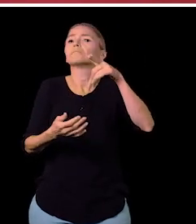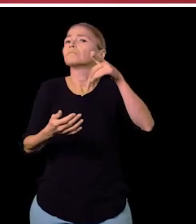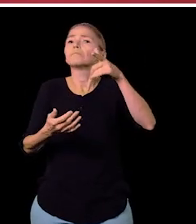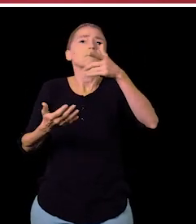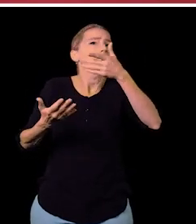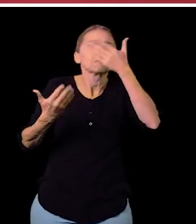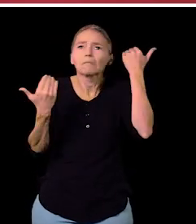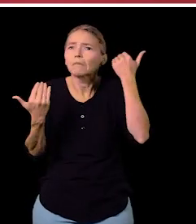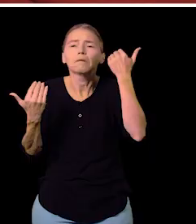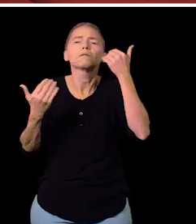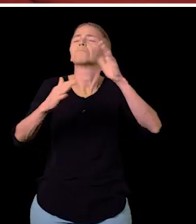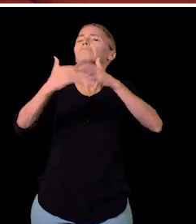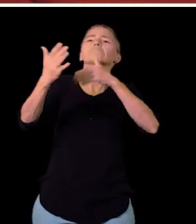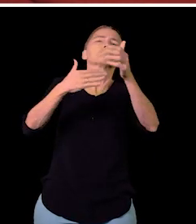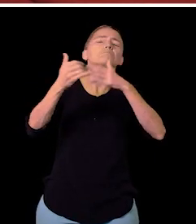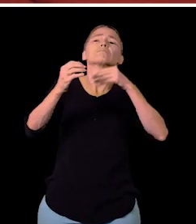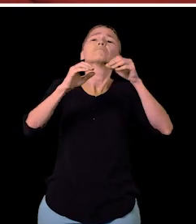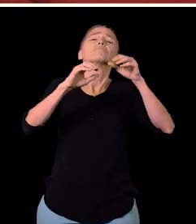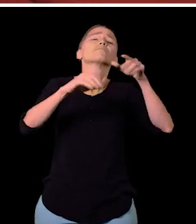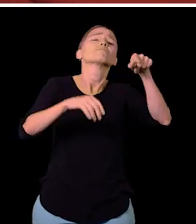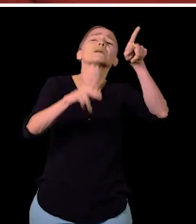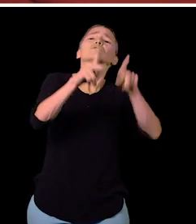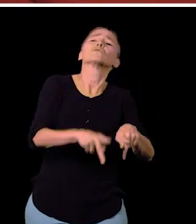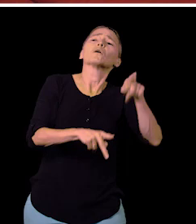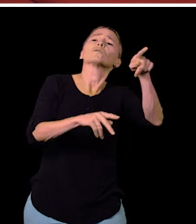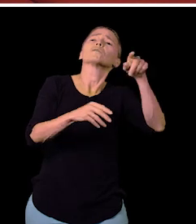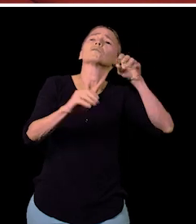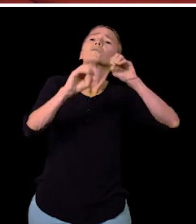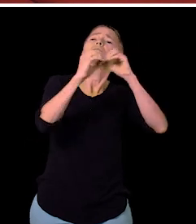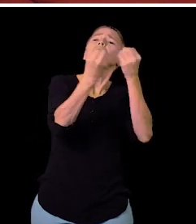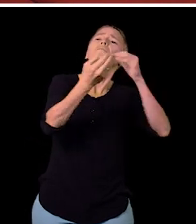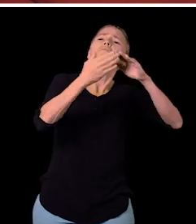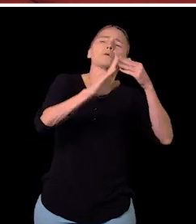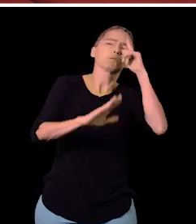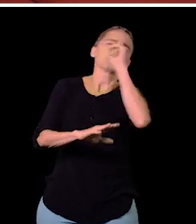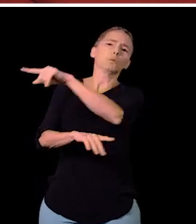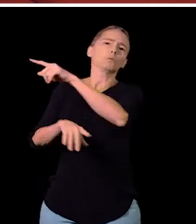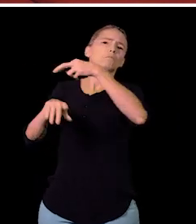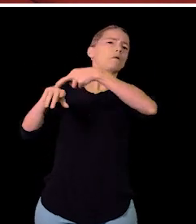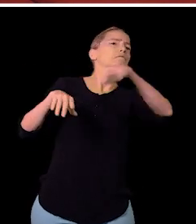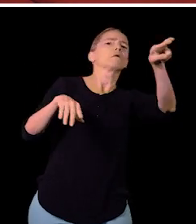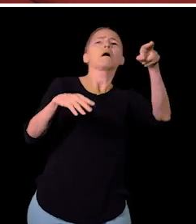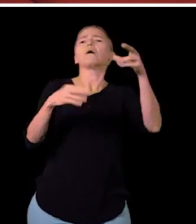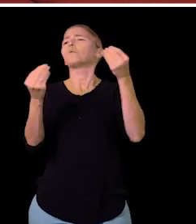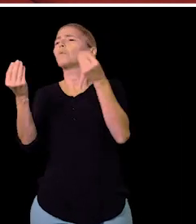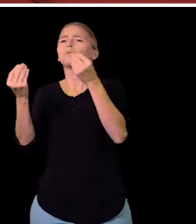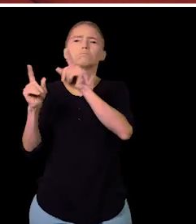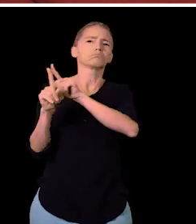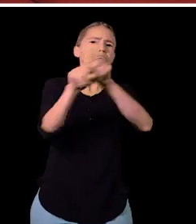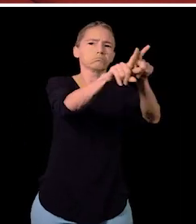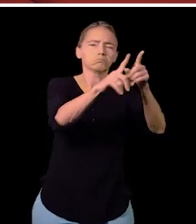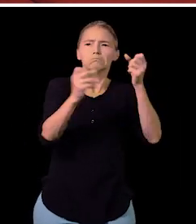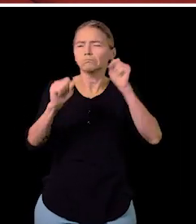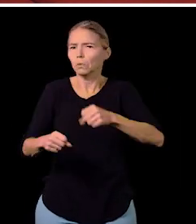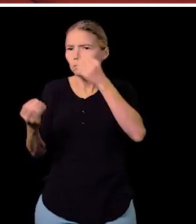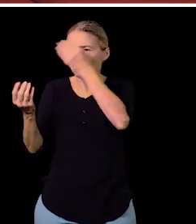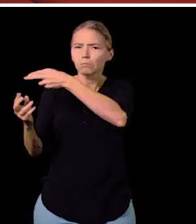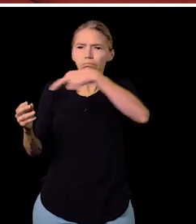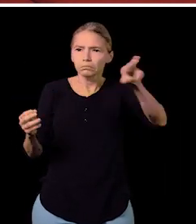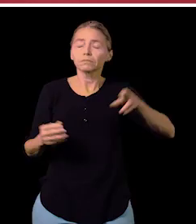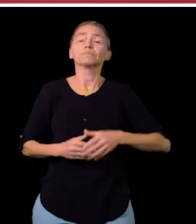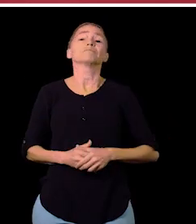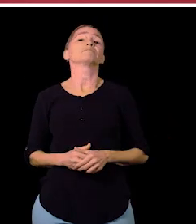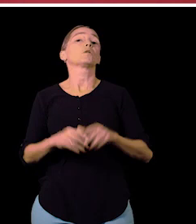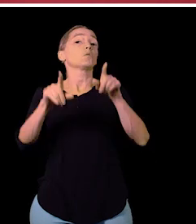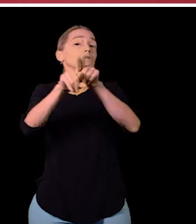vont recevoir la demande sans jugement, puis simplement la référer là, aux besoins. Puis aussi, dans les organismes de défense de